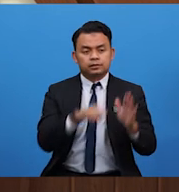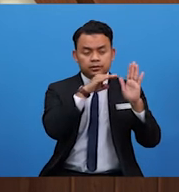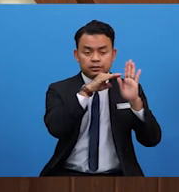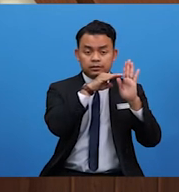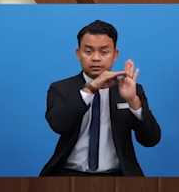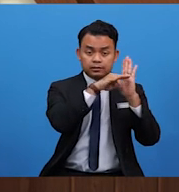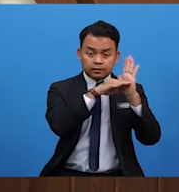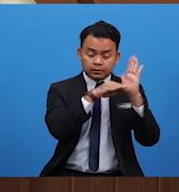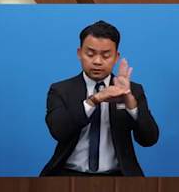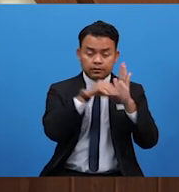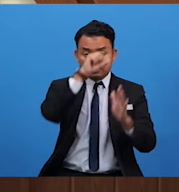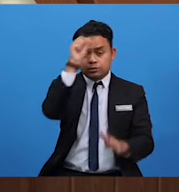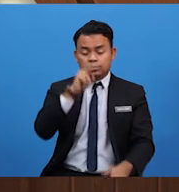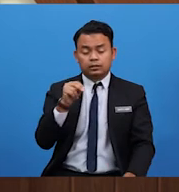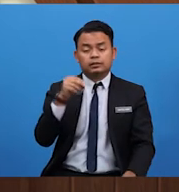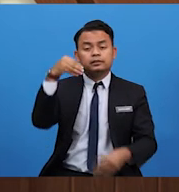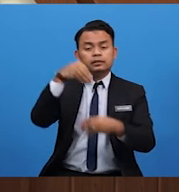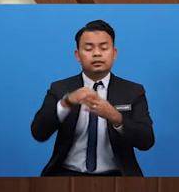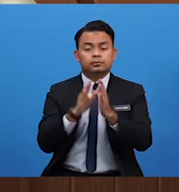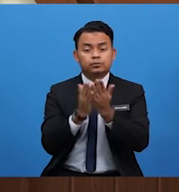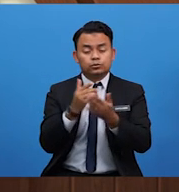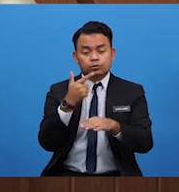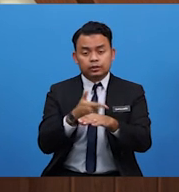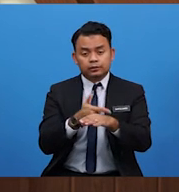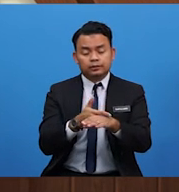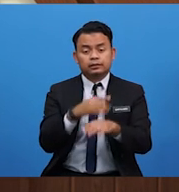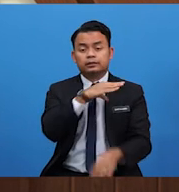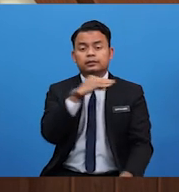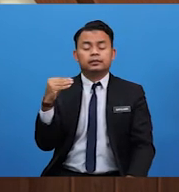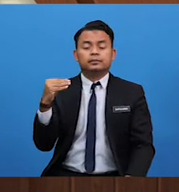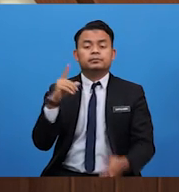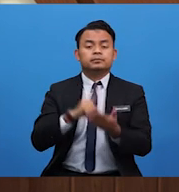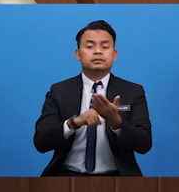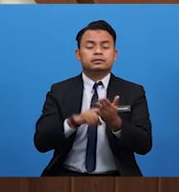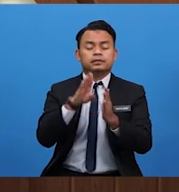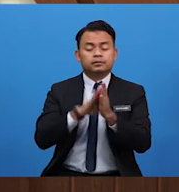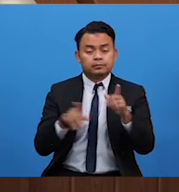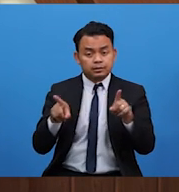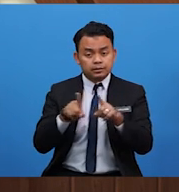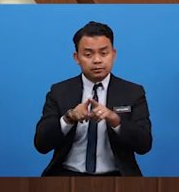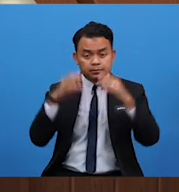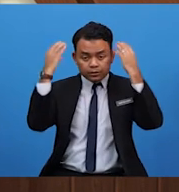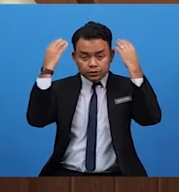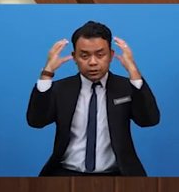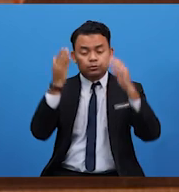Senaraikan soalan-soalan ini dalam buku latihan dan bincang bersama guru anda.